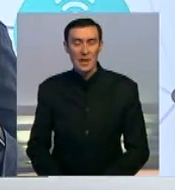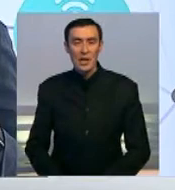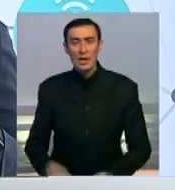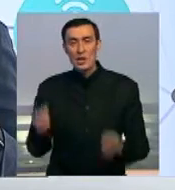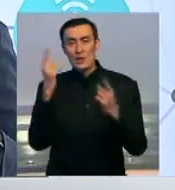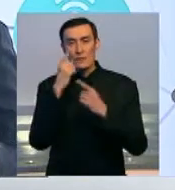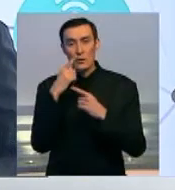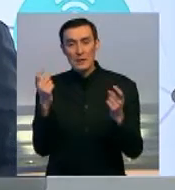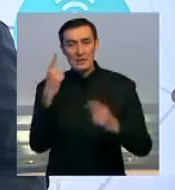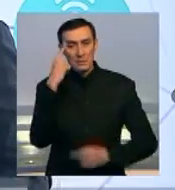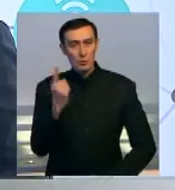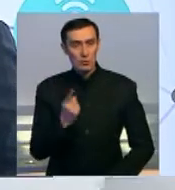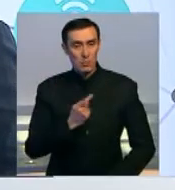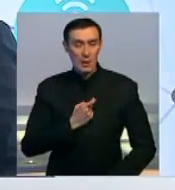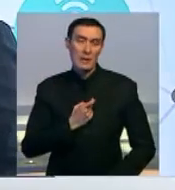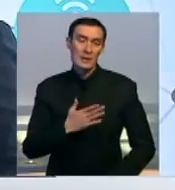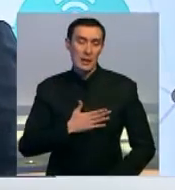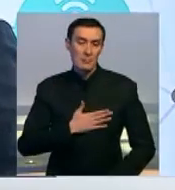Информация нам поступала в